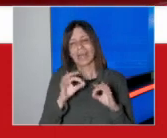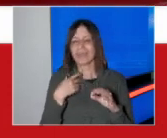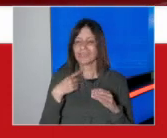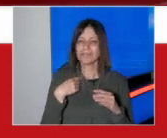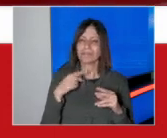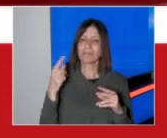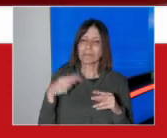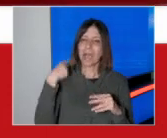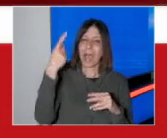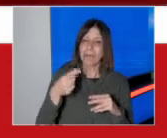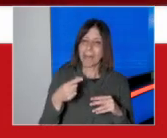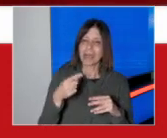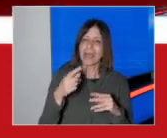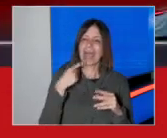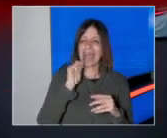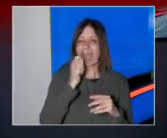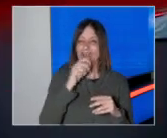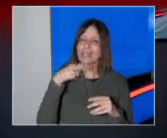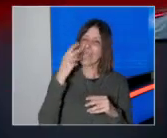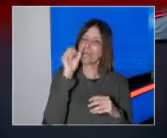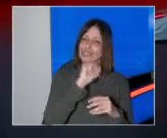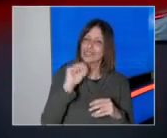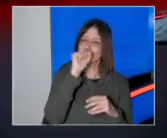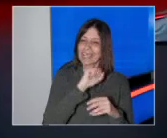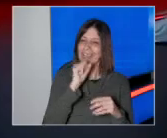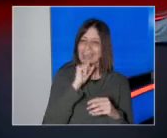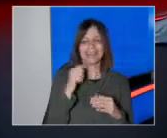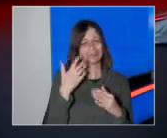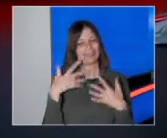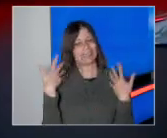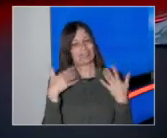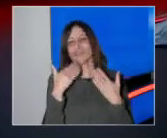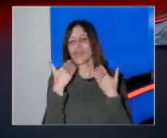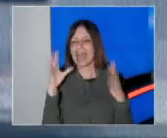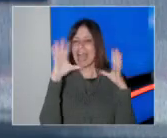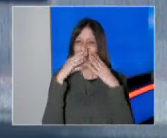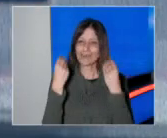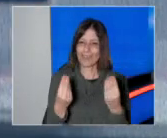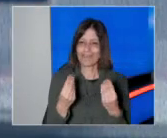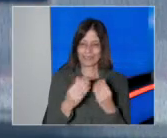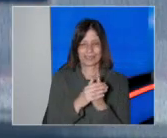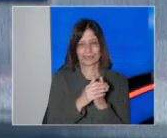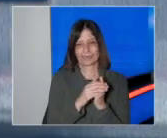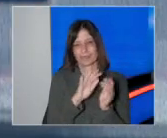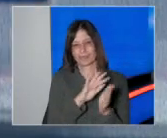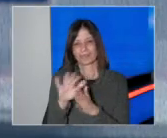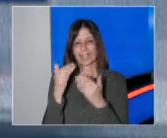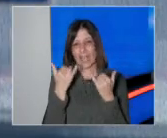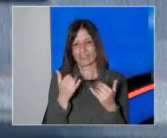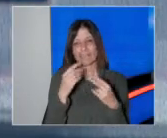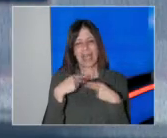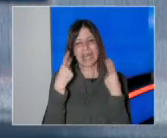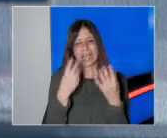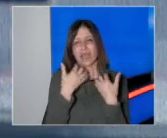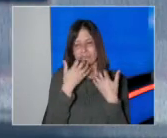הבאה שהרעיון הזה יהיה בשירה. תודה רבה לך, פרופסור. שמחה. תודה, ערב טוב. טוב, עכשיו בחזרה